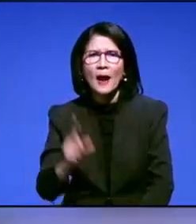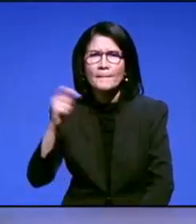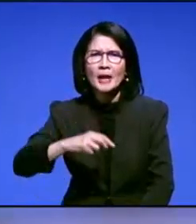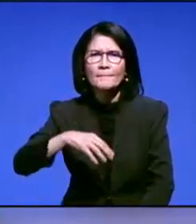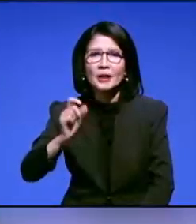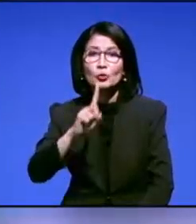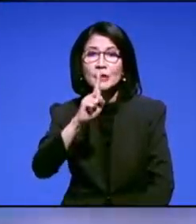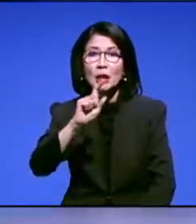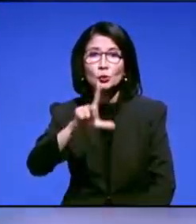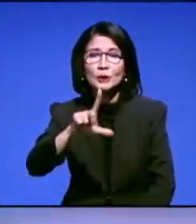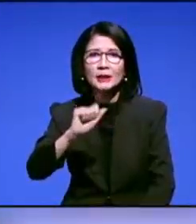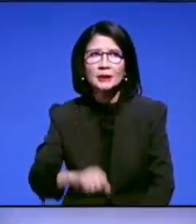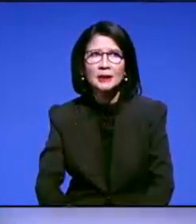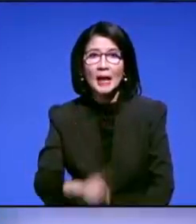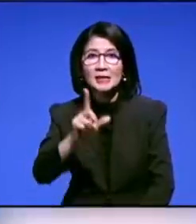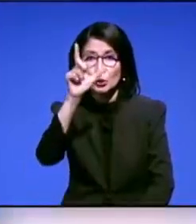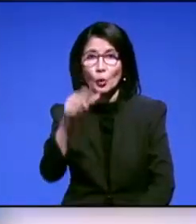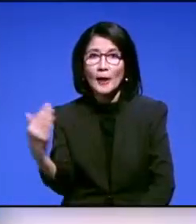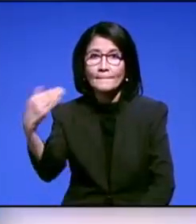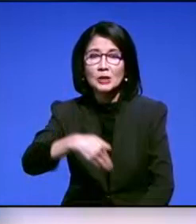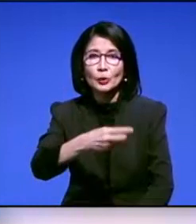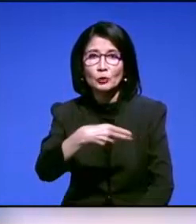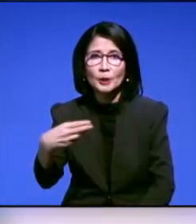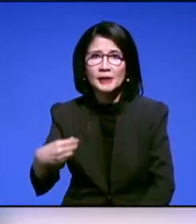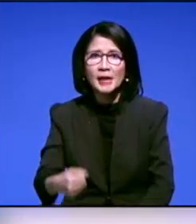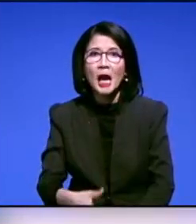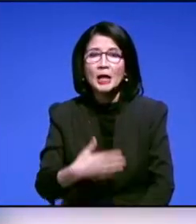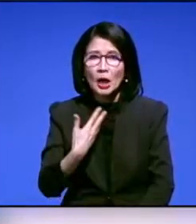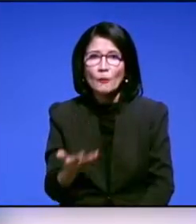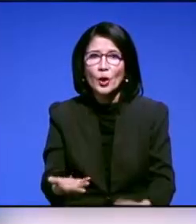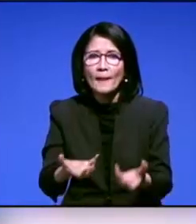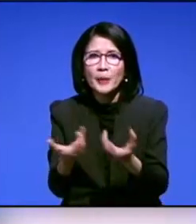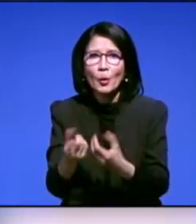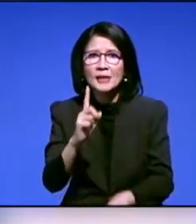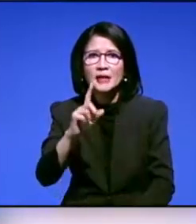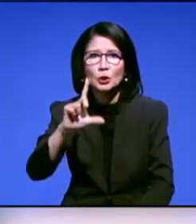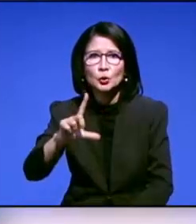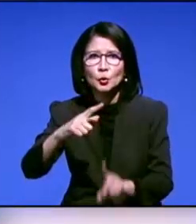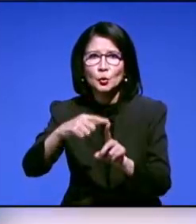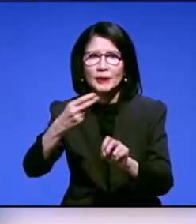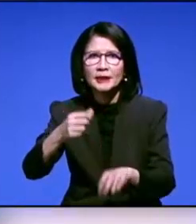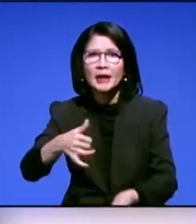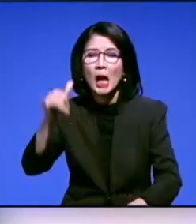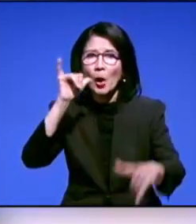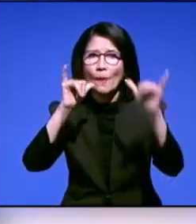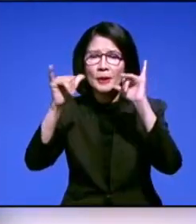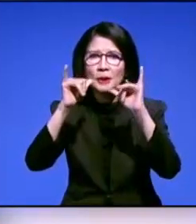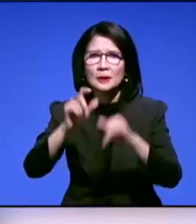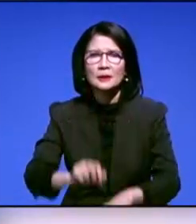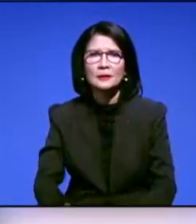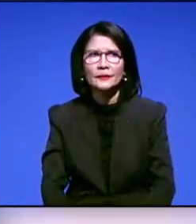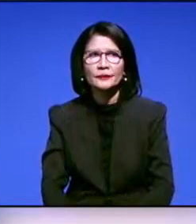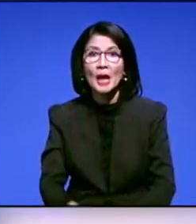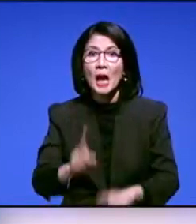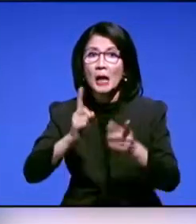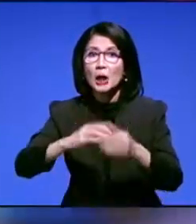liter. Jadi setiap orang yang masuk ke Indonesia itu hanya diperbolehkan membawa 1 liter minuman mengandung etil alkohol.